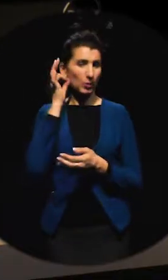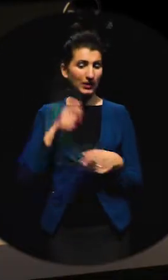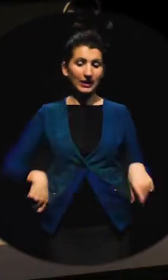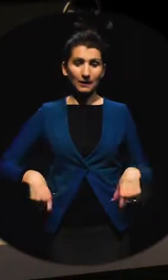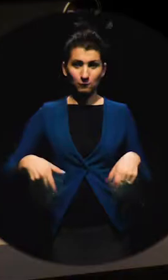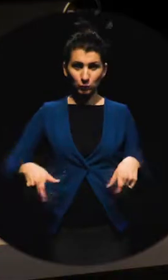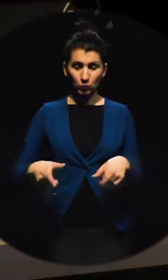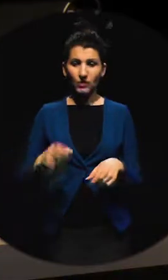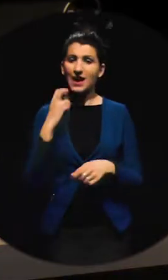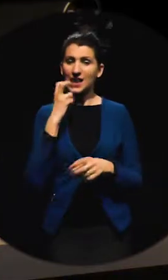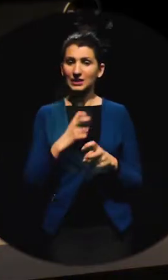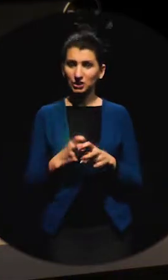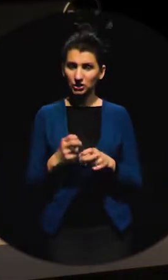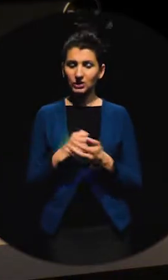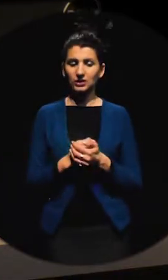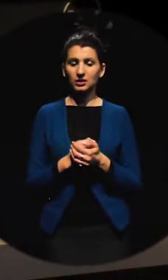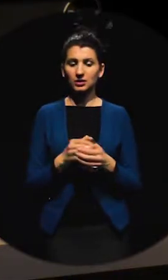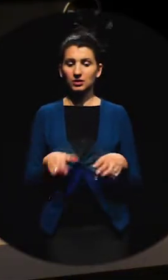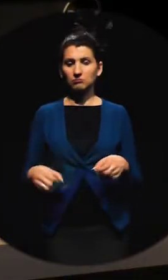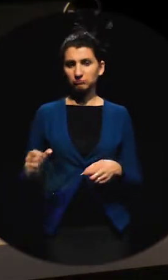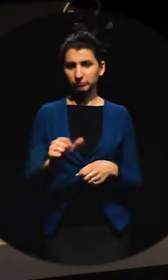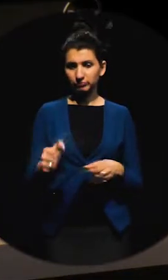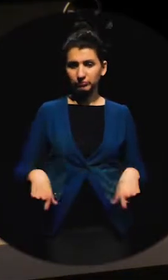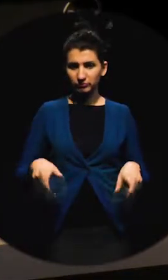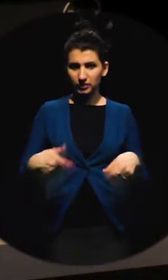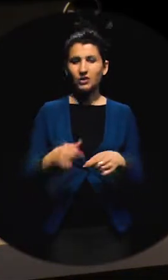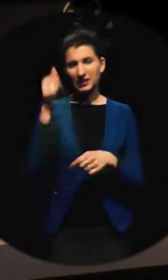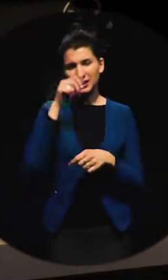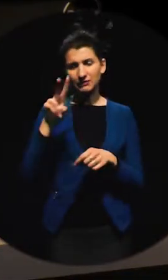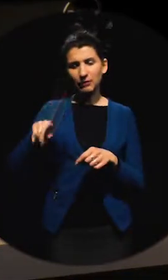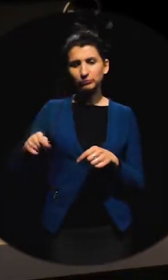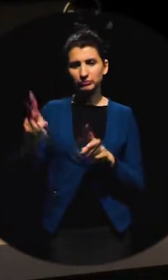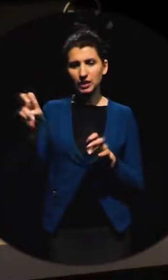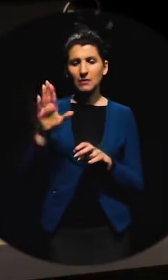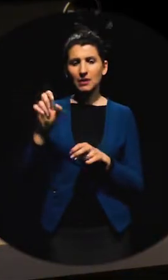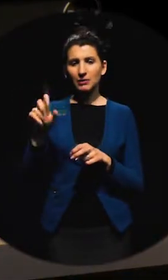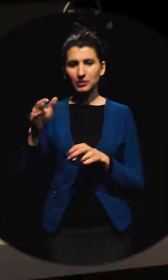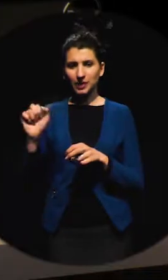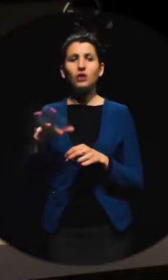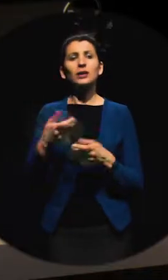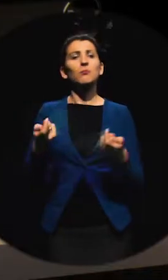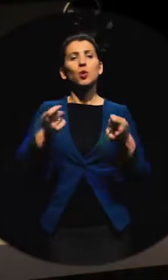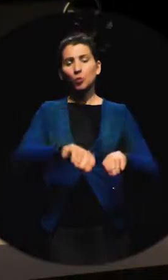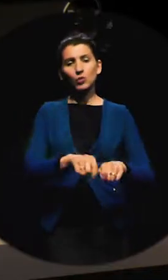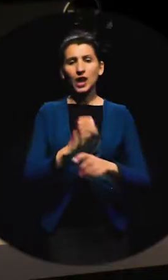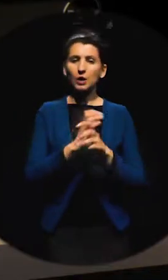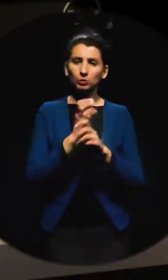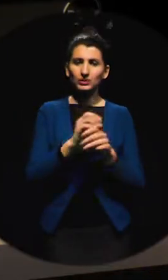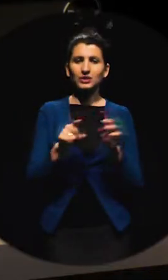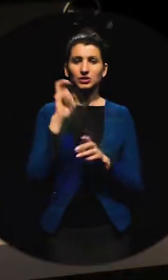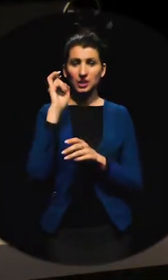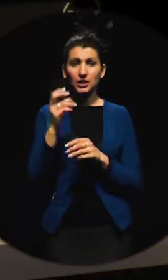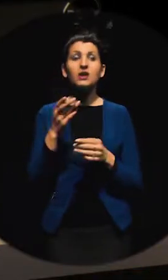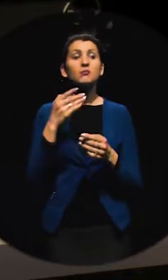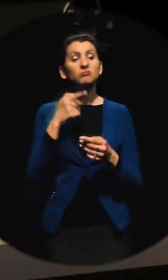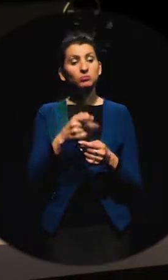wózku elektrycznym, określana przez mieszkańców mianem Balbina, blokuje autobusy i tramwaje, przez co normalni